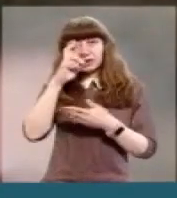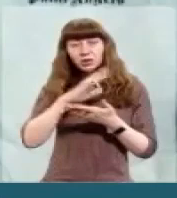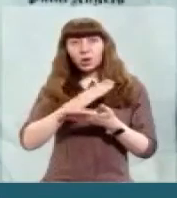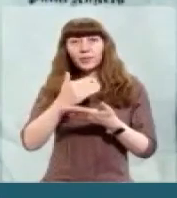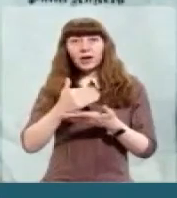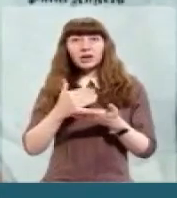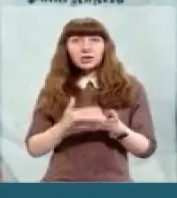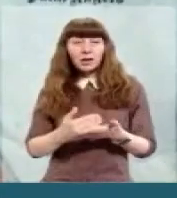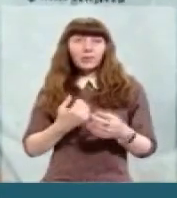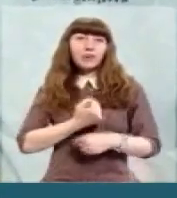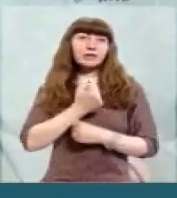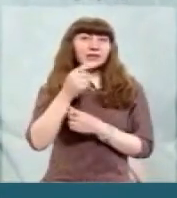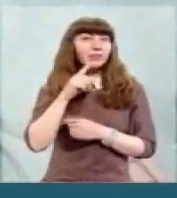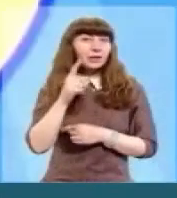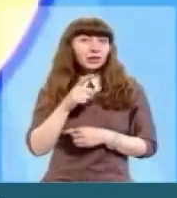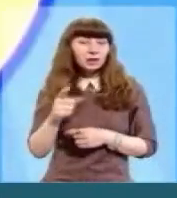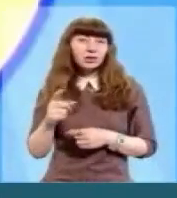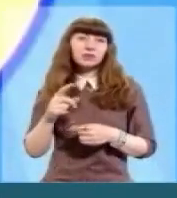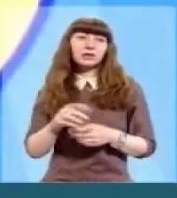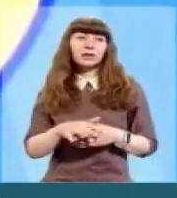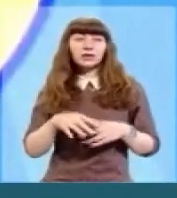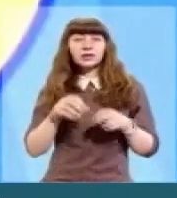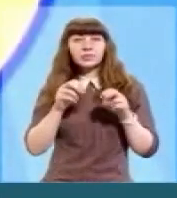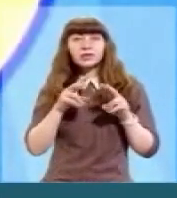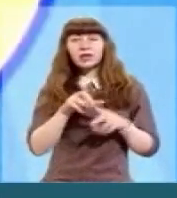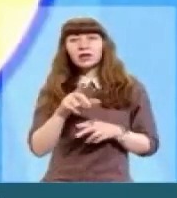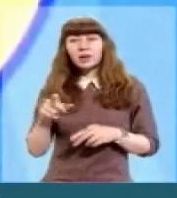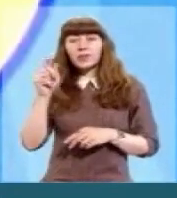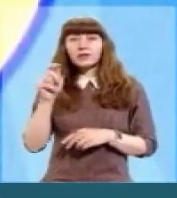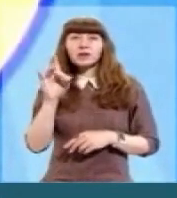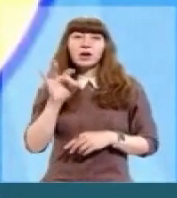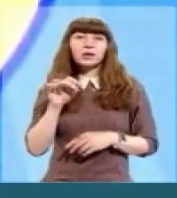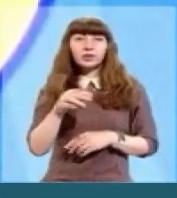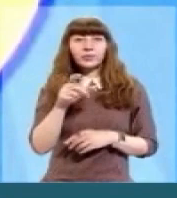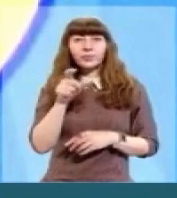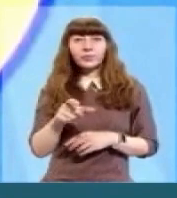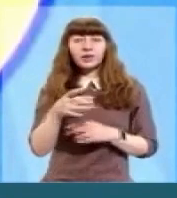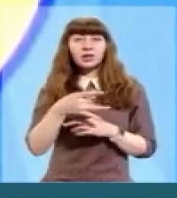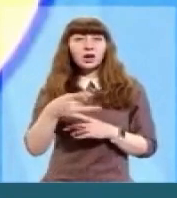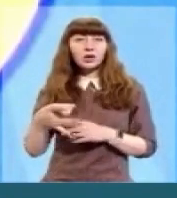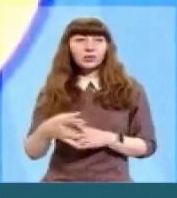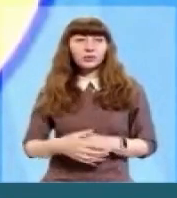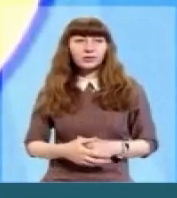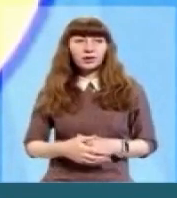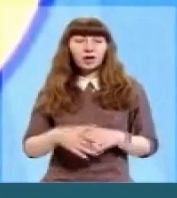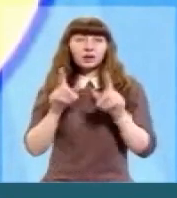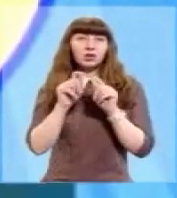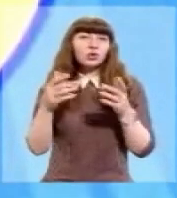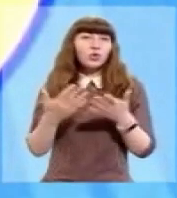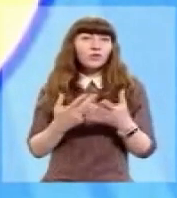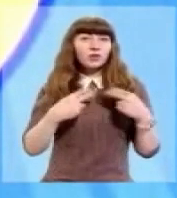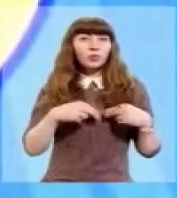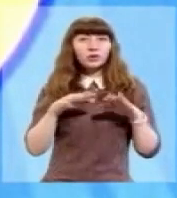государственной программы. Поддержать молодых и перспективных специалистов на мероприятие прибыл и аким района. Открывается производство, создаются новые рабочие